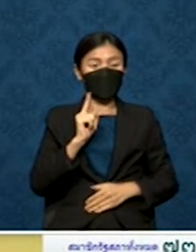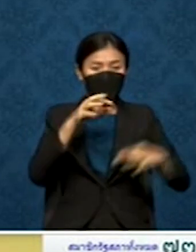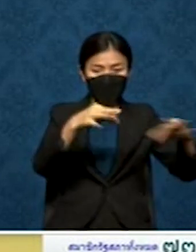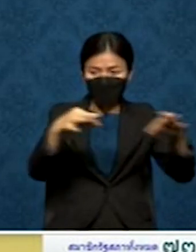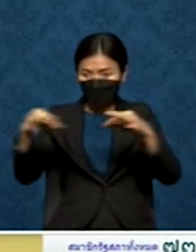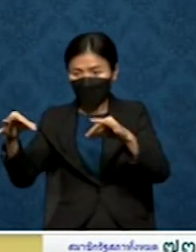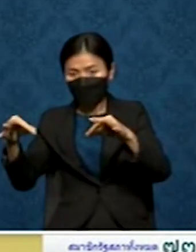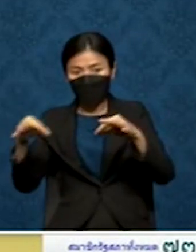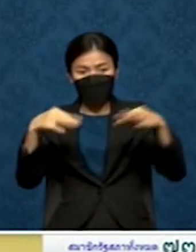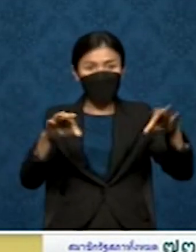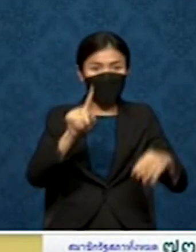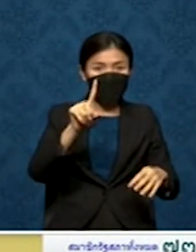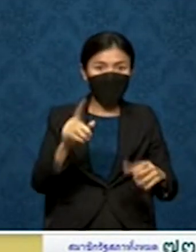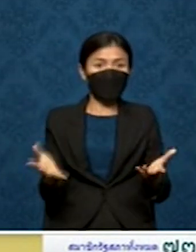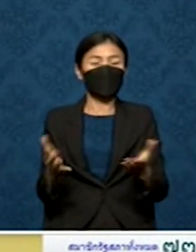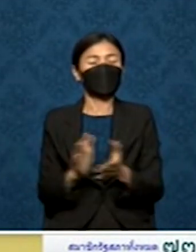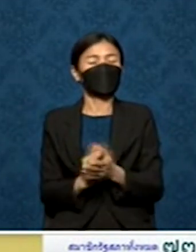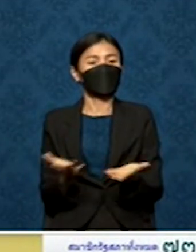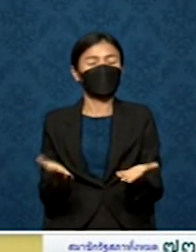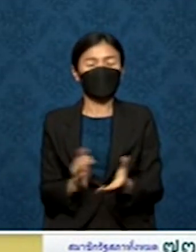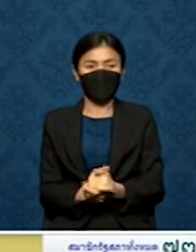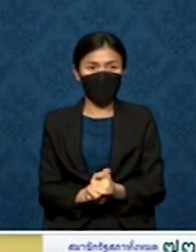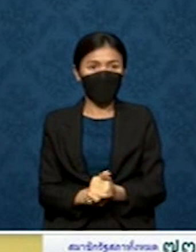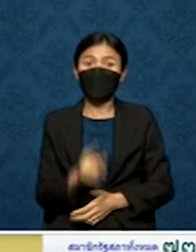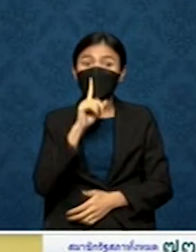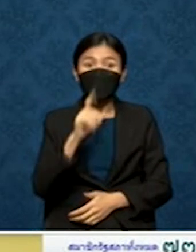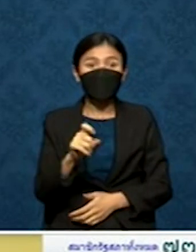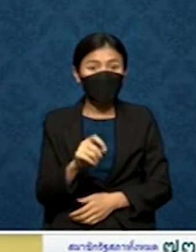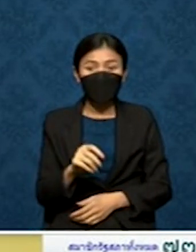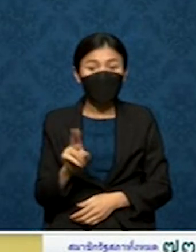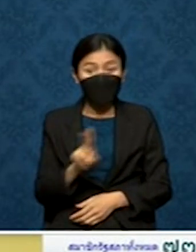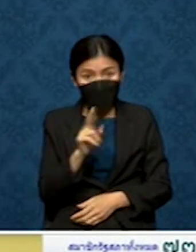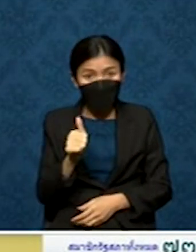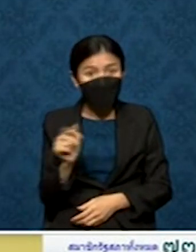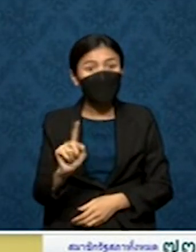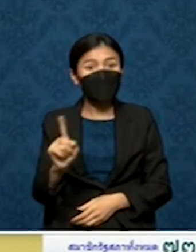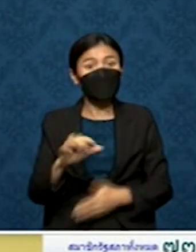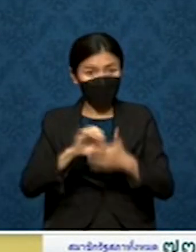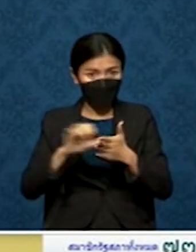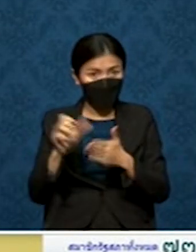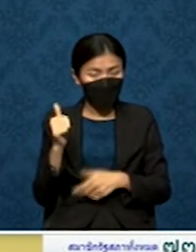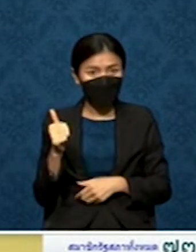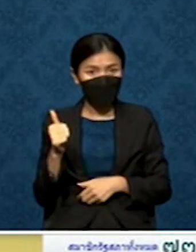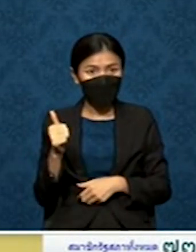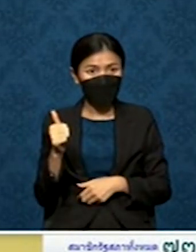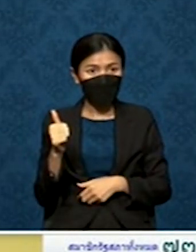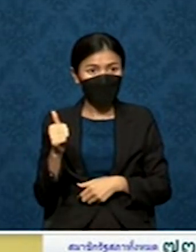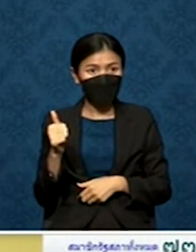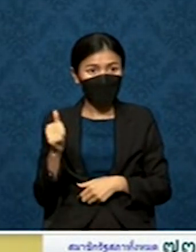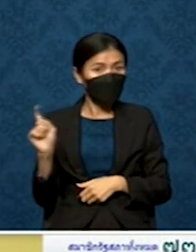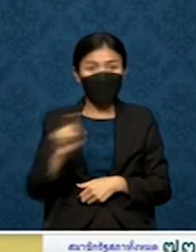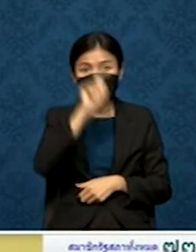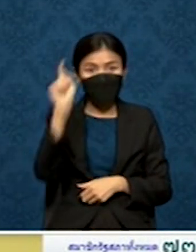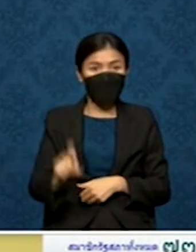ใบผมถามว่ามันใช้ได้ยังไงมันแก้ได้หรือเปล่าผ